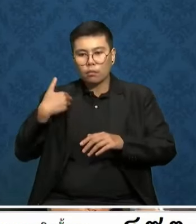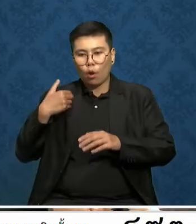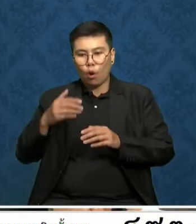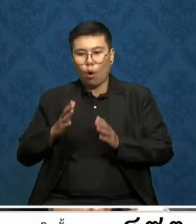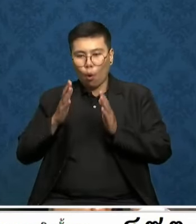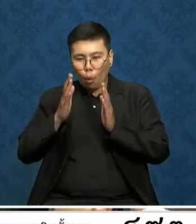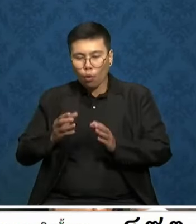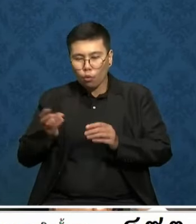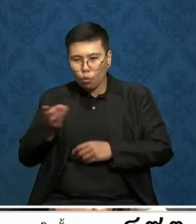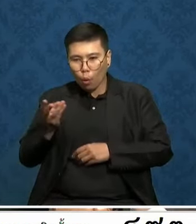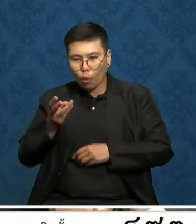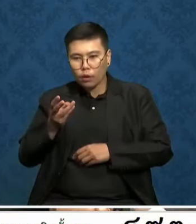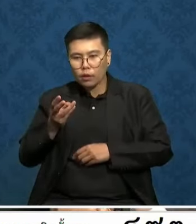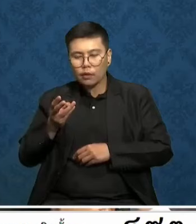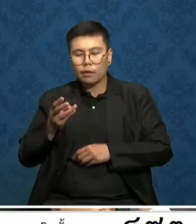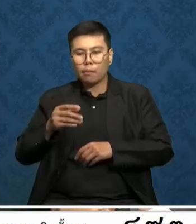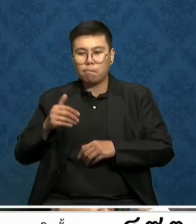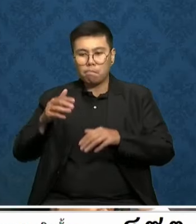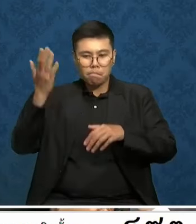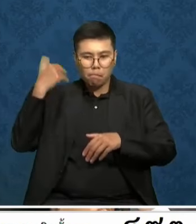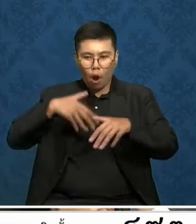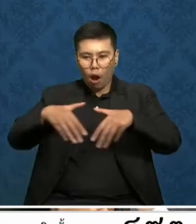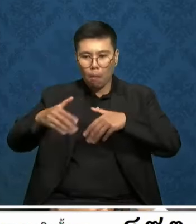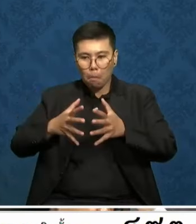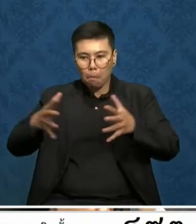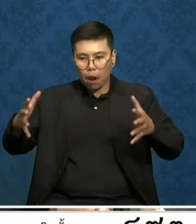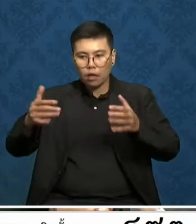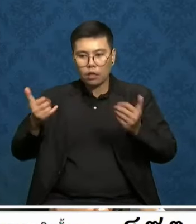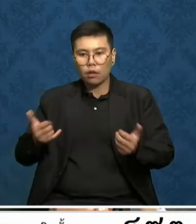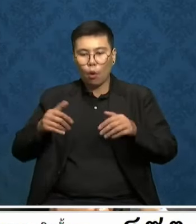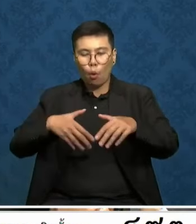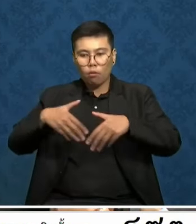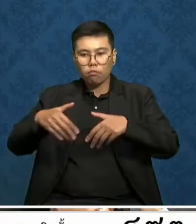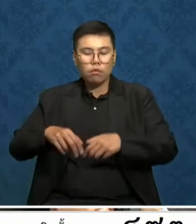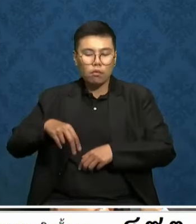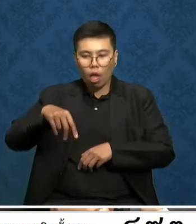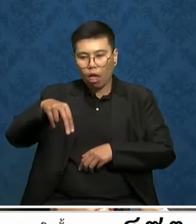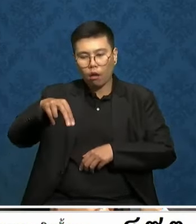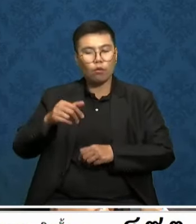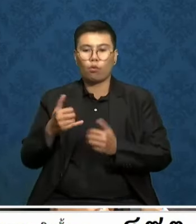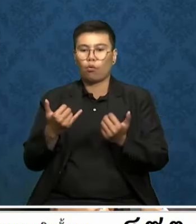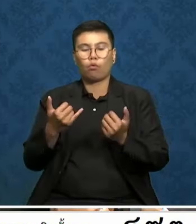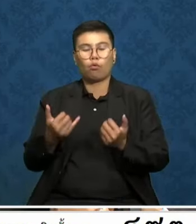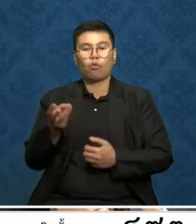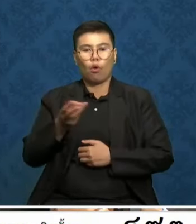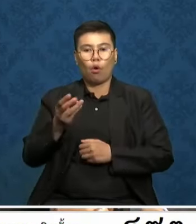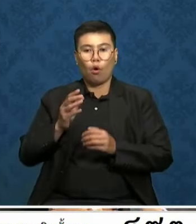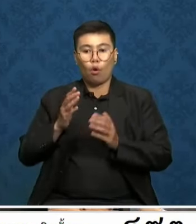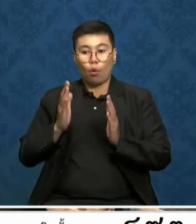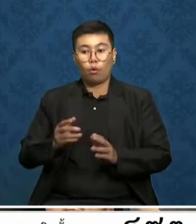งสุดท้ายเนี่ยเจ้าของห้องหับต่างๆที่เช่าเนี่ยก็ขาดราย